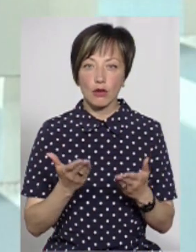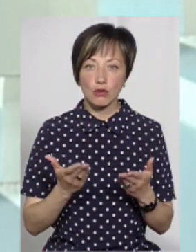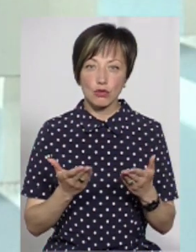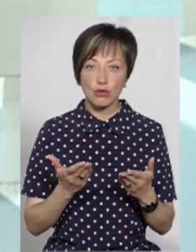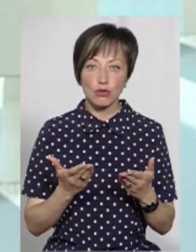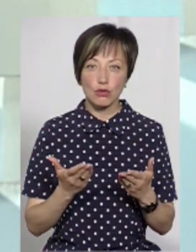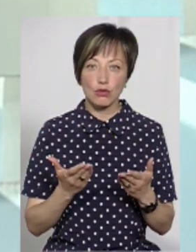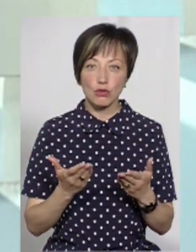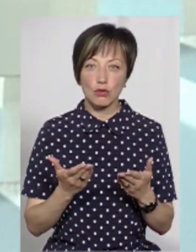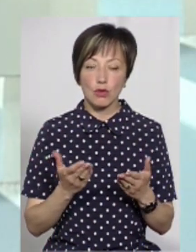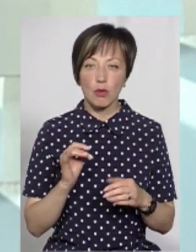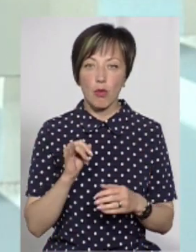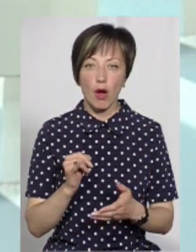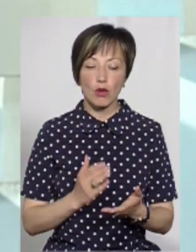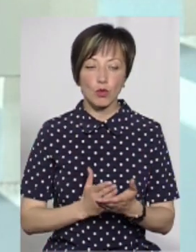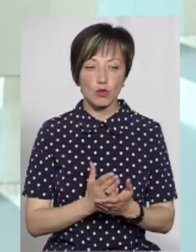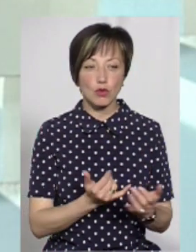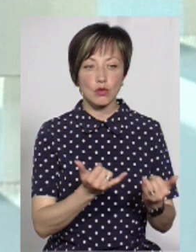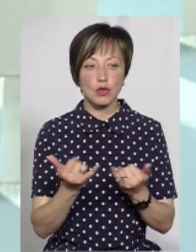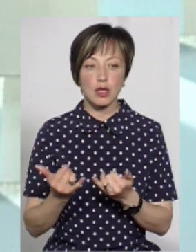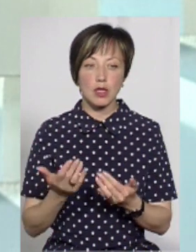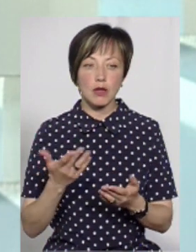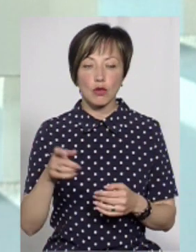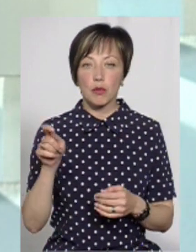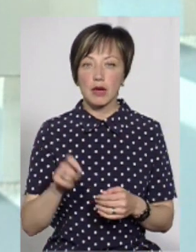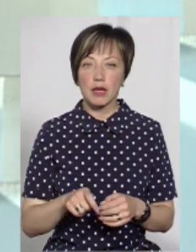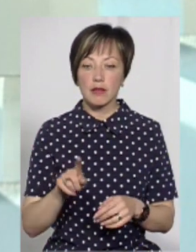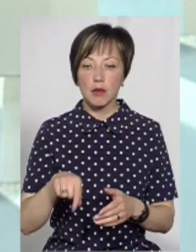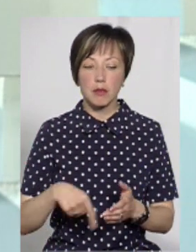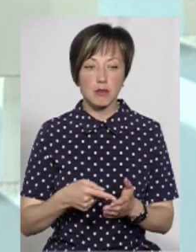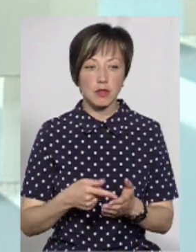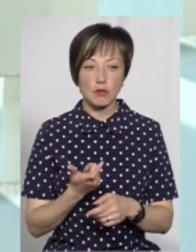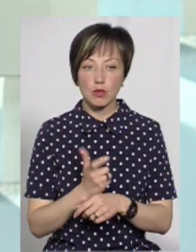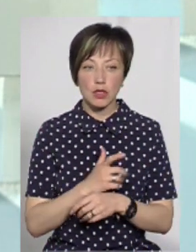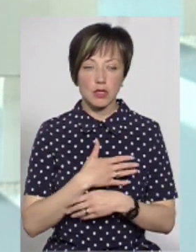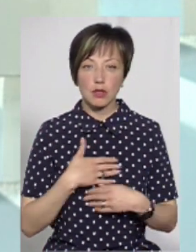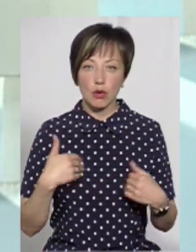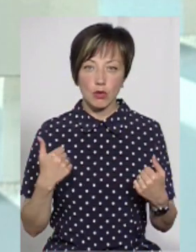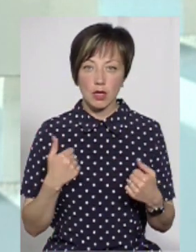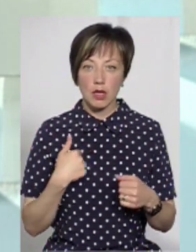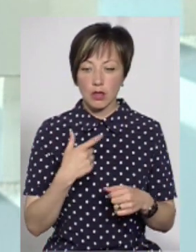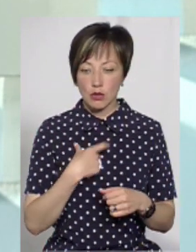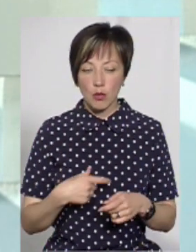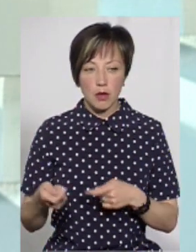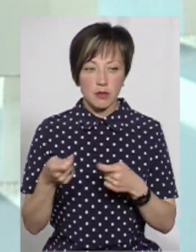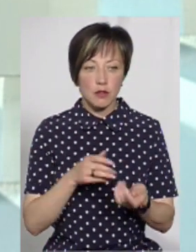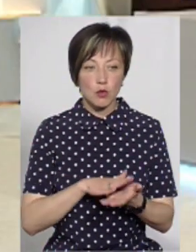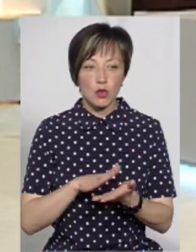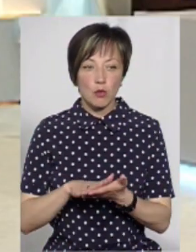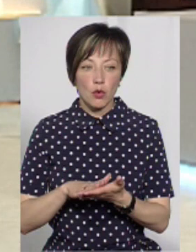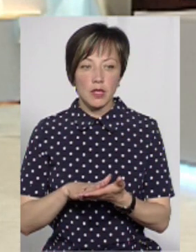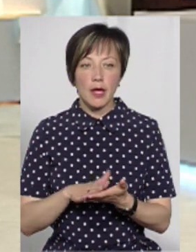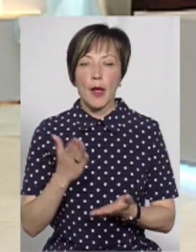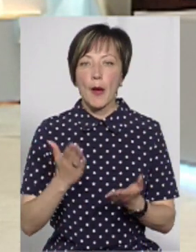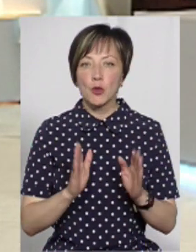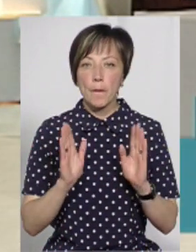там погано обслужили, то навіть якщо я приїду в те місто, я більше не захочу йти прийти, я з собою привезу бутерброд. Тому,